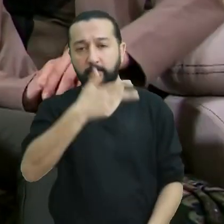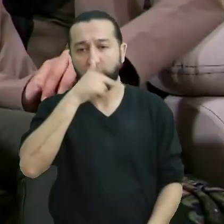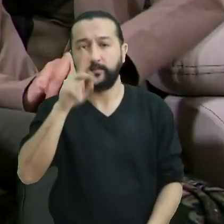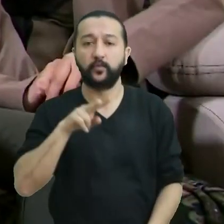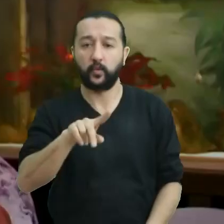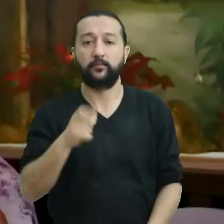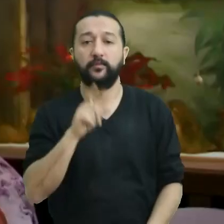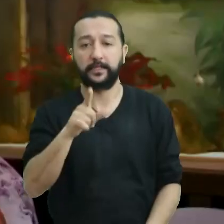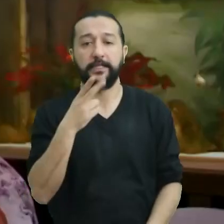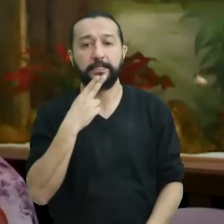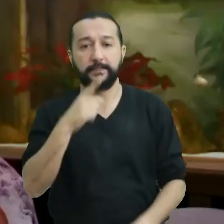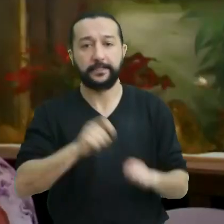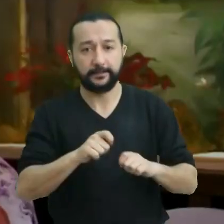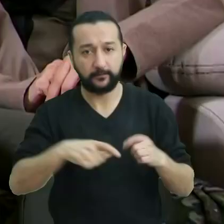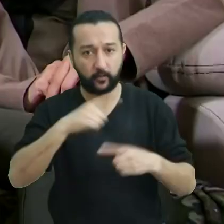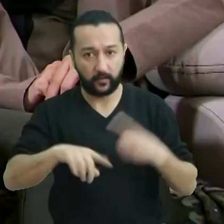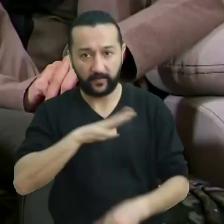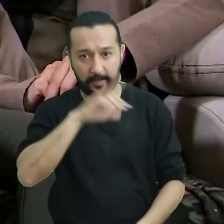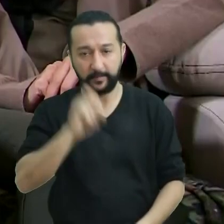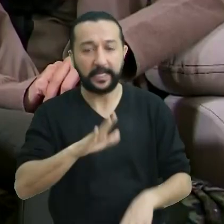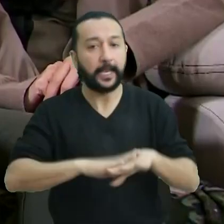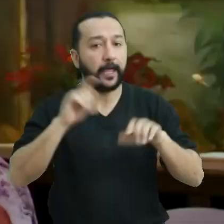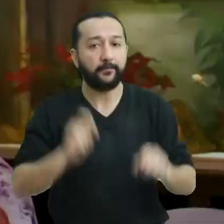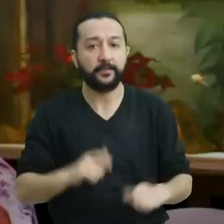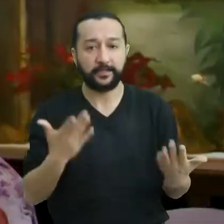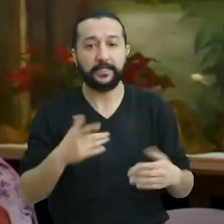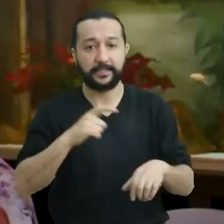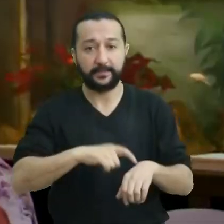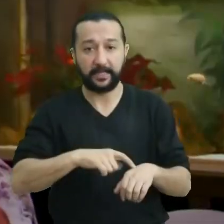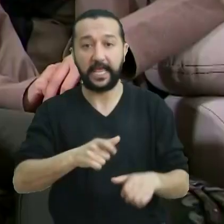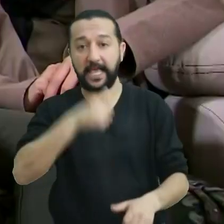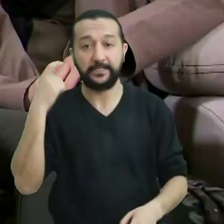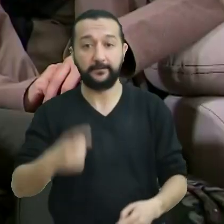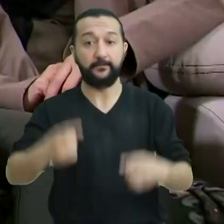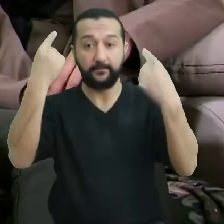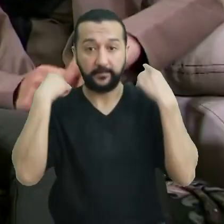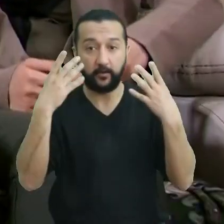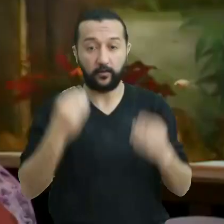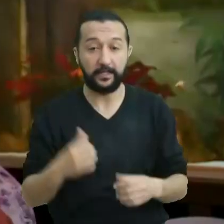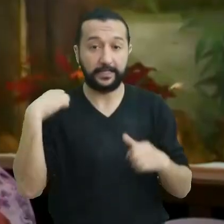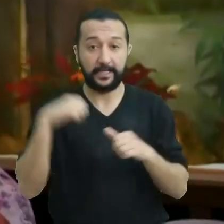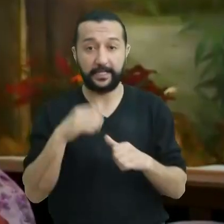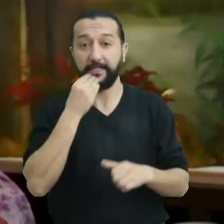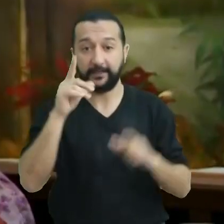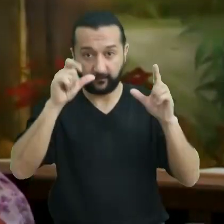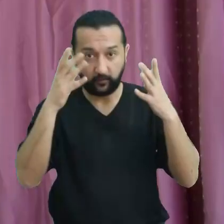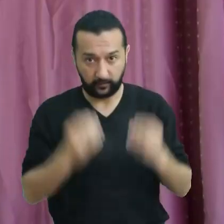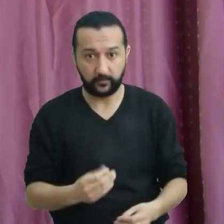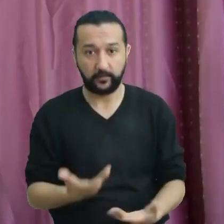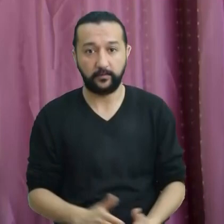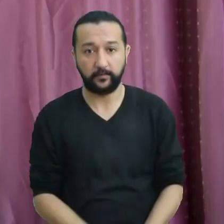bir yöntem bulmalıyız. Kızım bu işin yöntemi var? Ne yapacak? Zaman makinesi icat edip geri gidip tekrar gençlik fotoğrafı mı